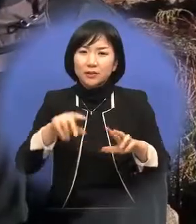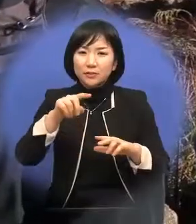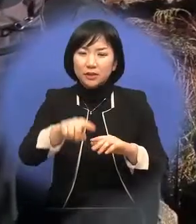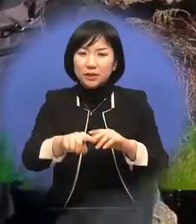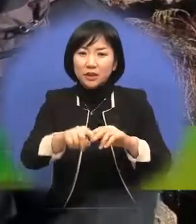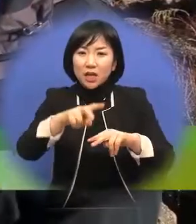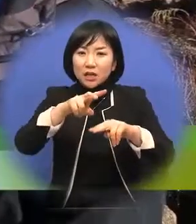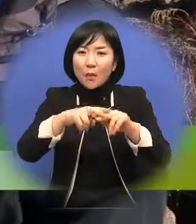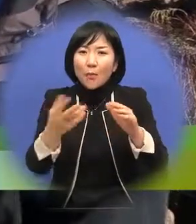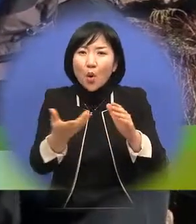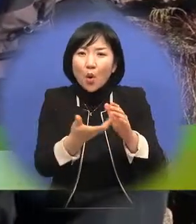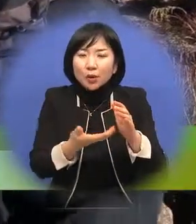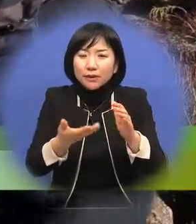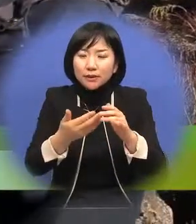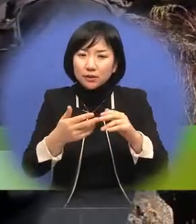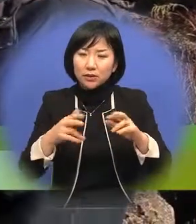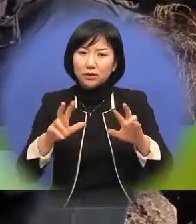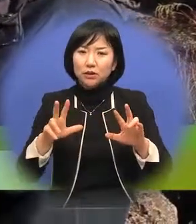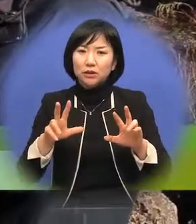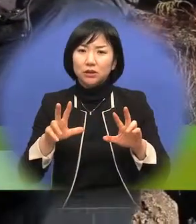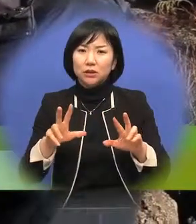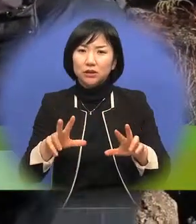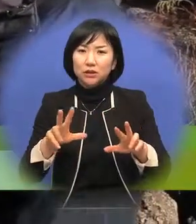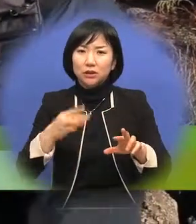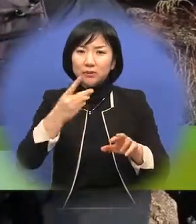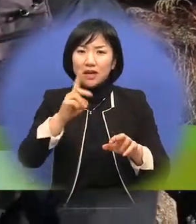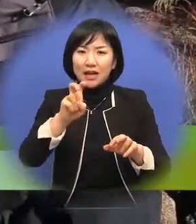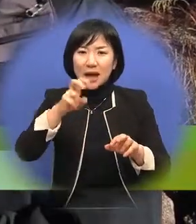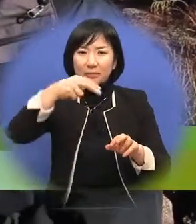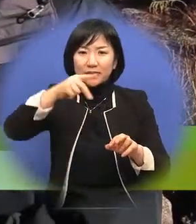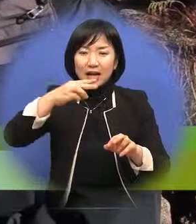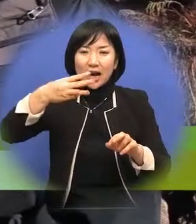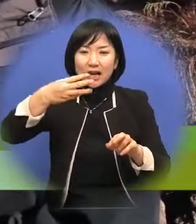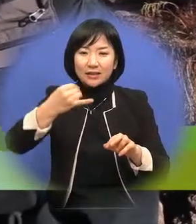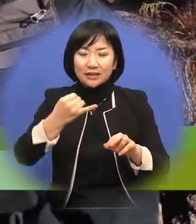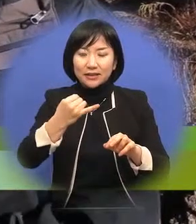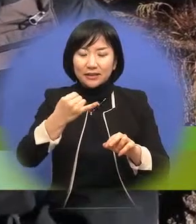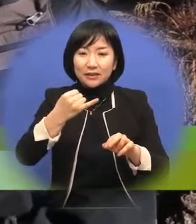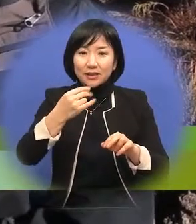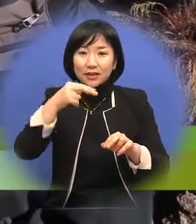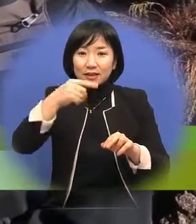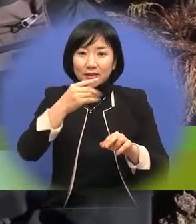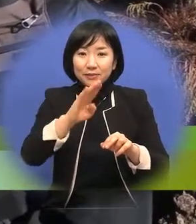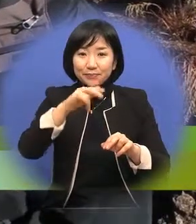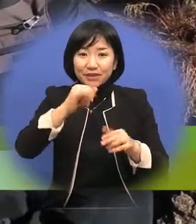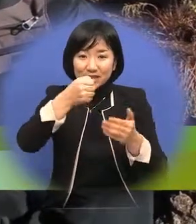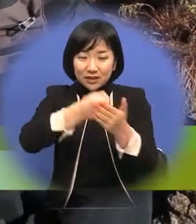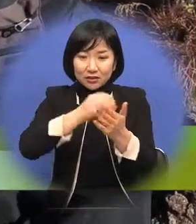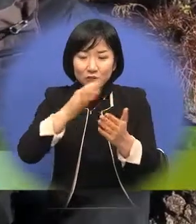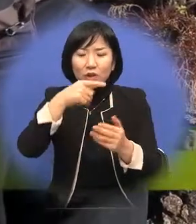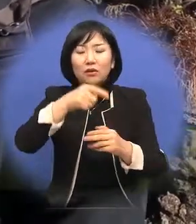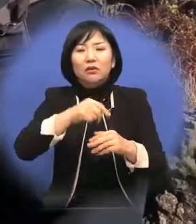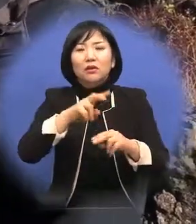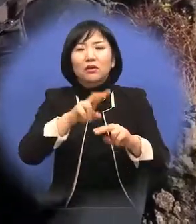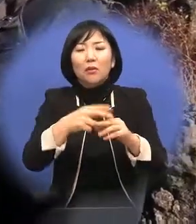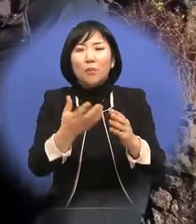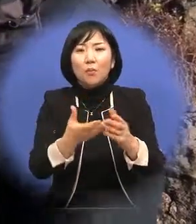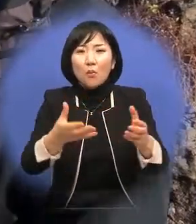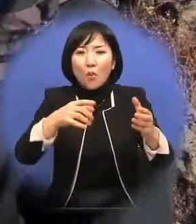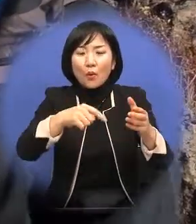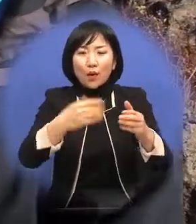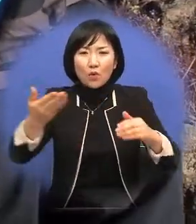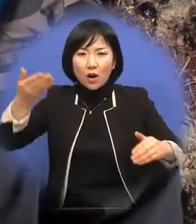연못이 지금은 남사로지로 지정된 핵심지역이 되는 연못이 되겠는데